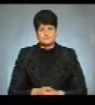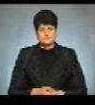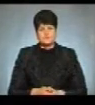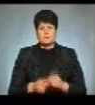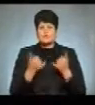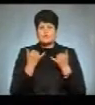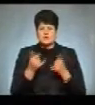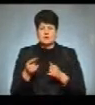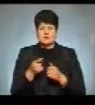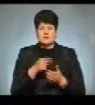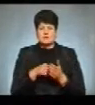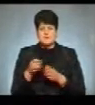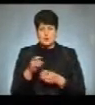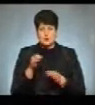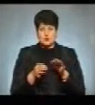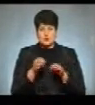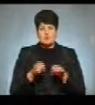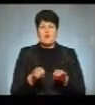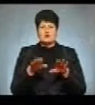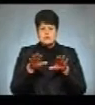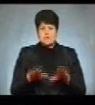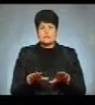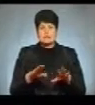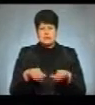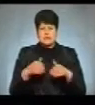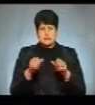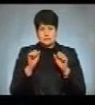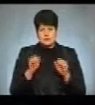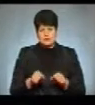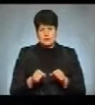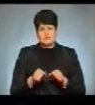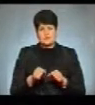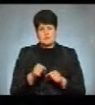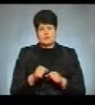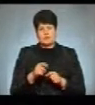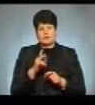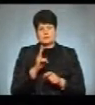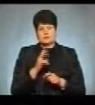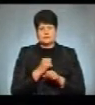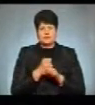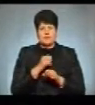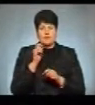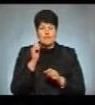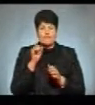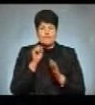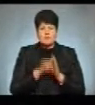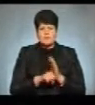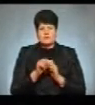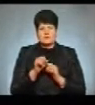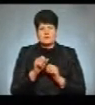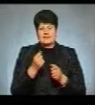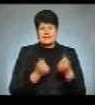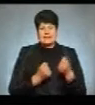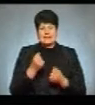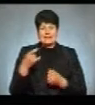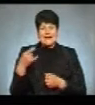Сьогодні Тернопільський міськрайонний суд постановив надати можливість підозрюваним у вбивстві тернопільської таксистки Євгенії Курдупель